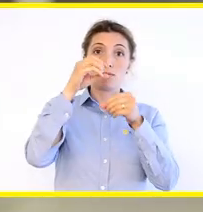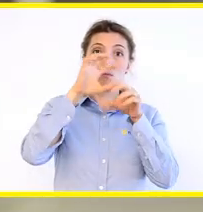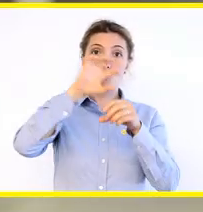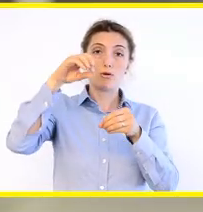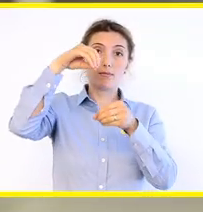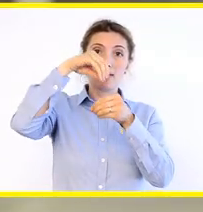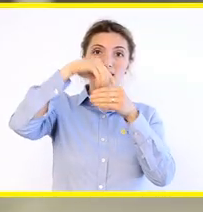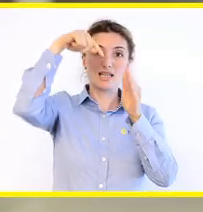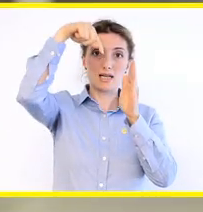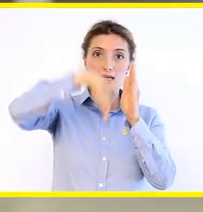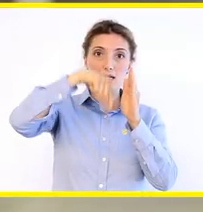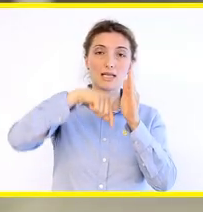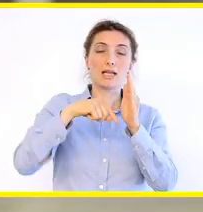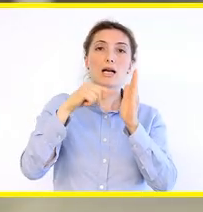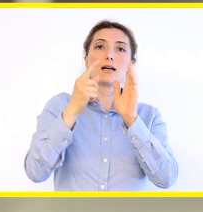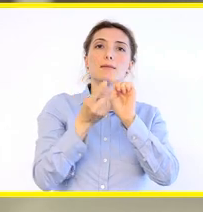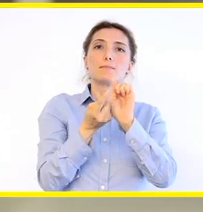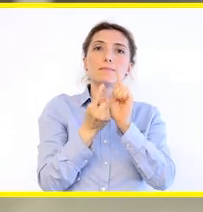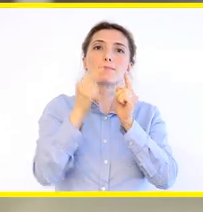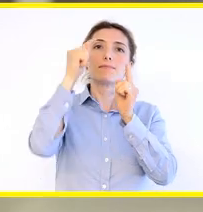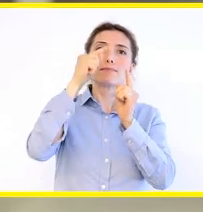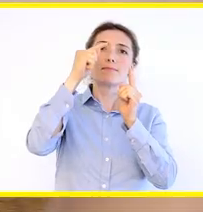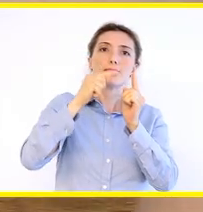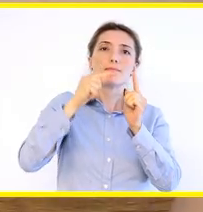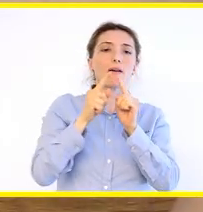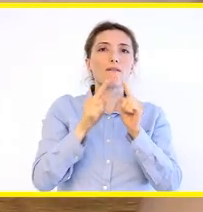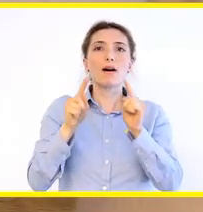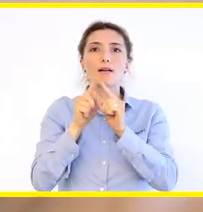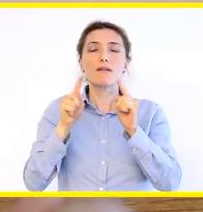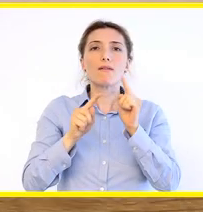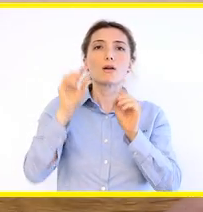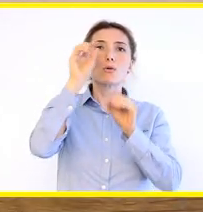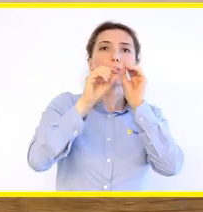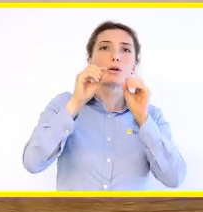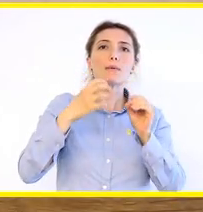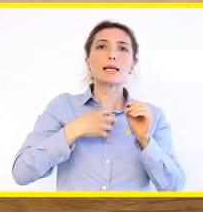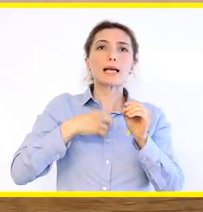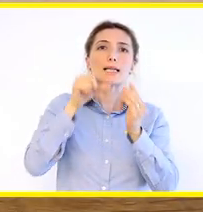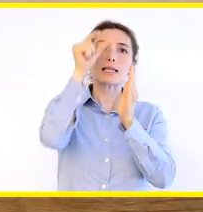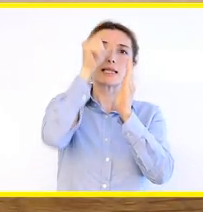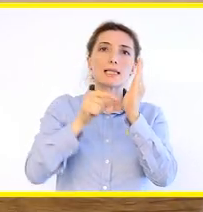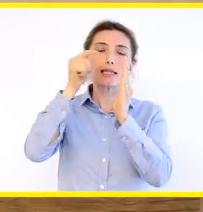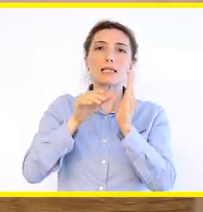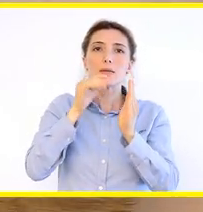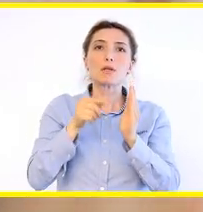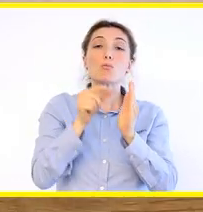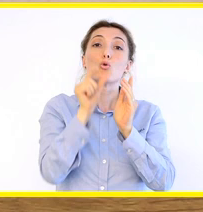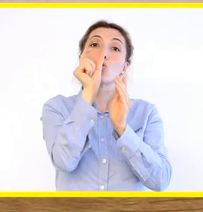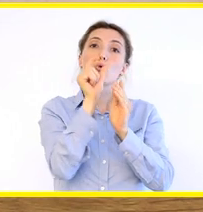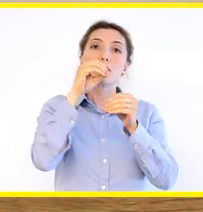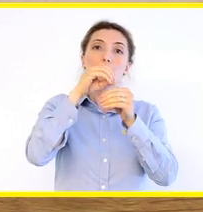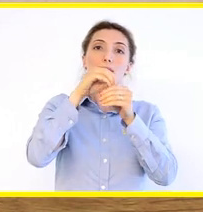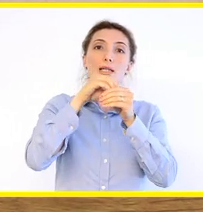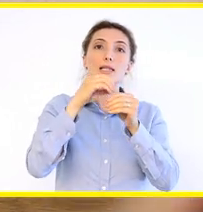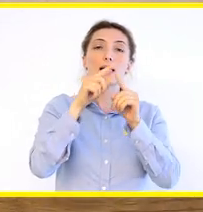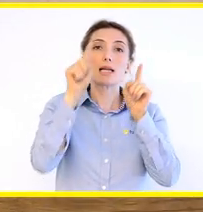Uygulamalar bölümü altındaki Kategoriler sekmesinden farklı alanlardaki uygulamaları listeleyebilir, bu uygulamaları ekranın